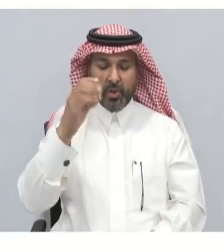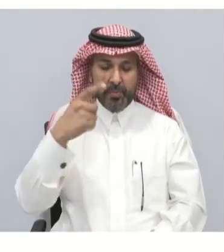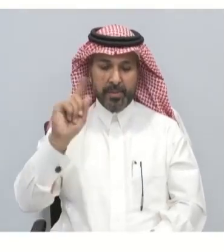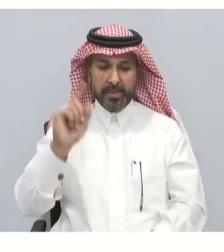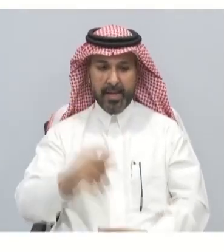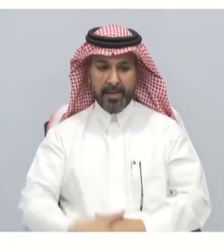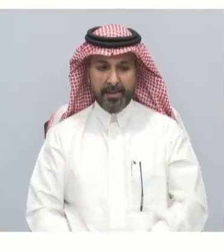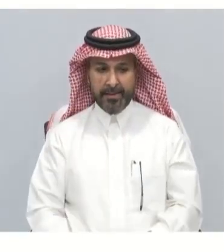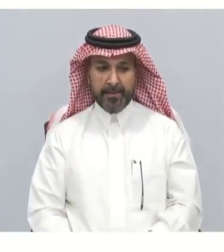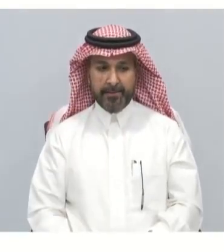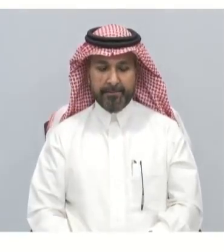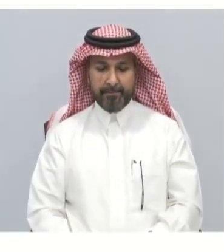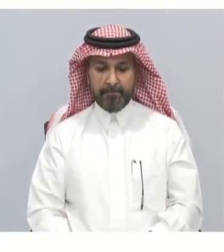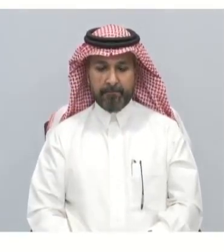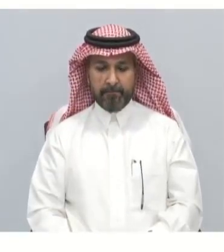صحيح